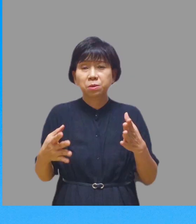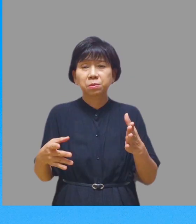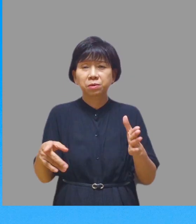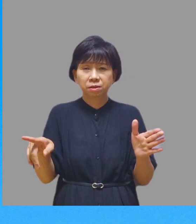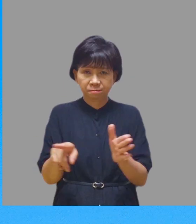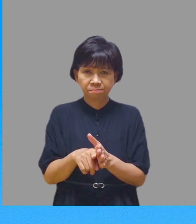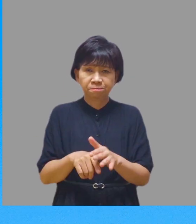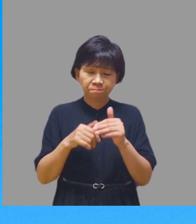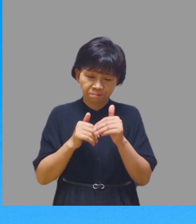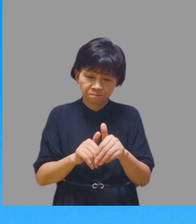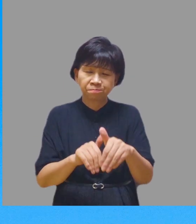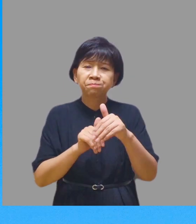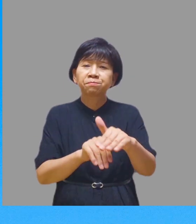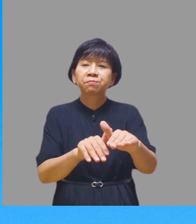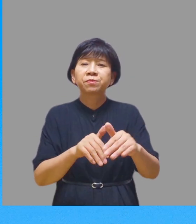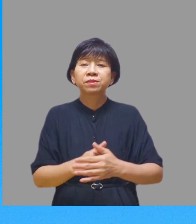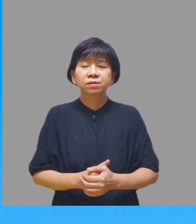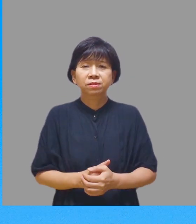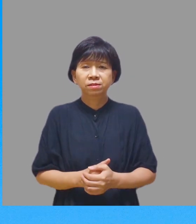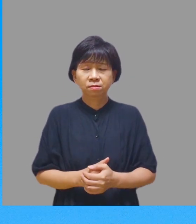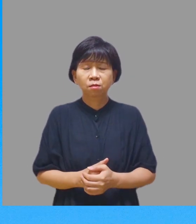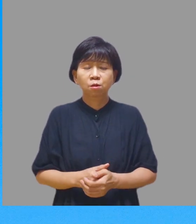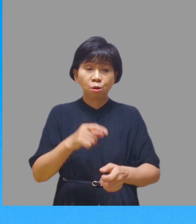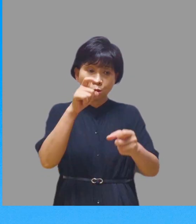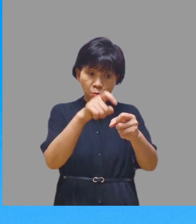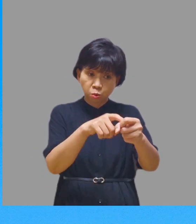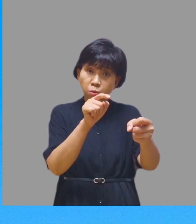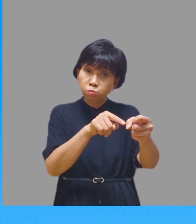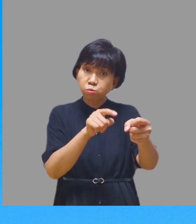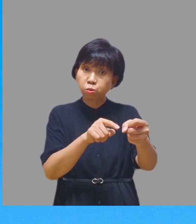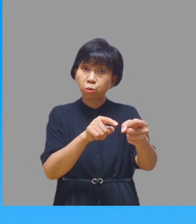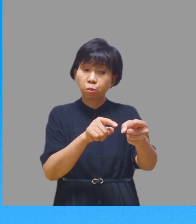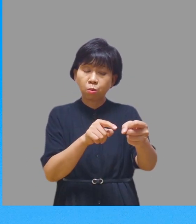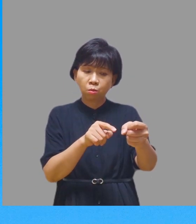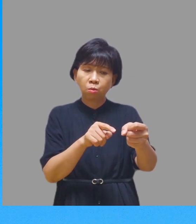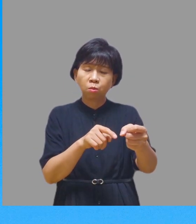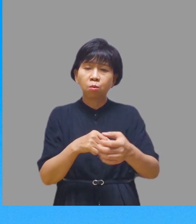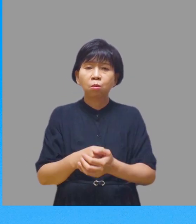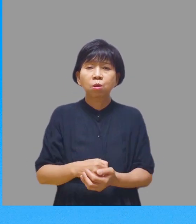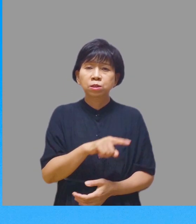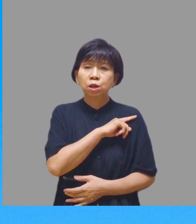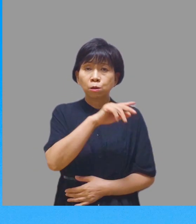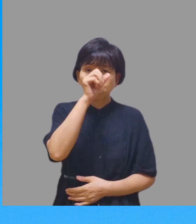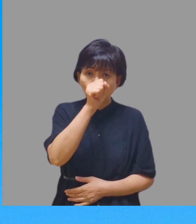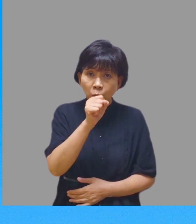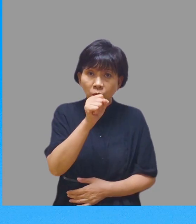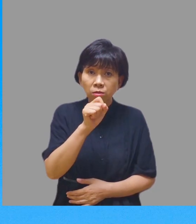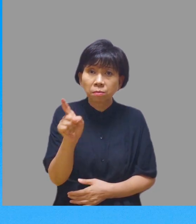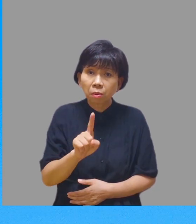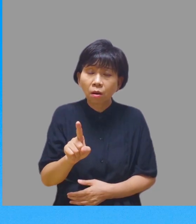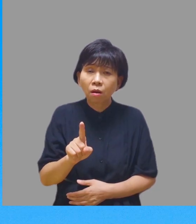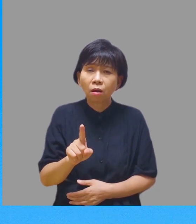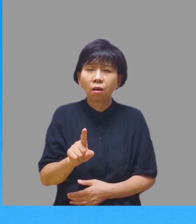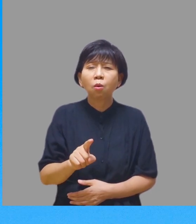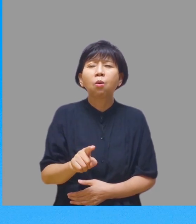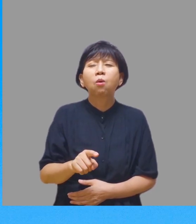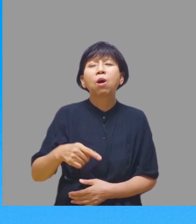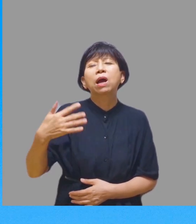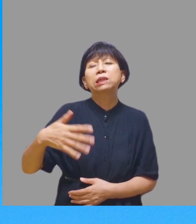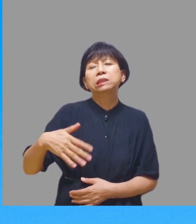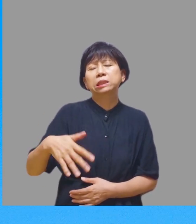여러분. 우리가 가야 할 곳이 아직 남아있다면 가장 좋은 곳은 아직 오지